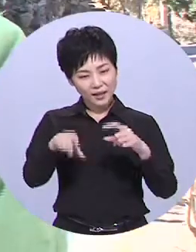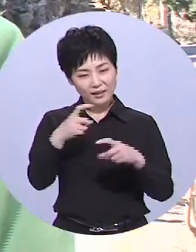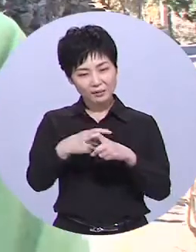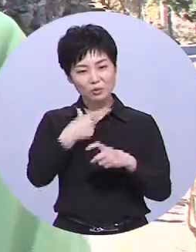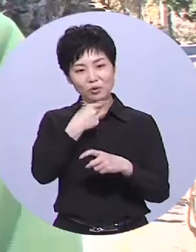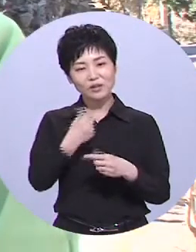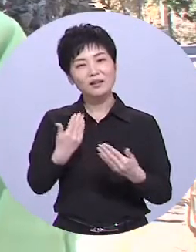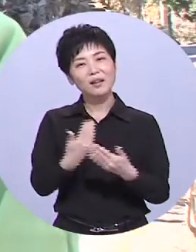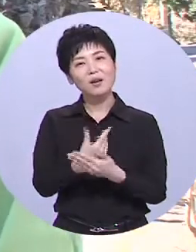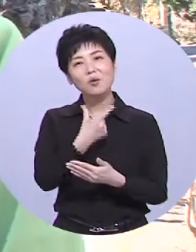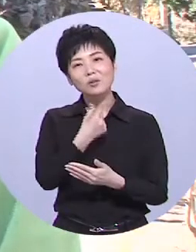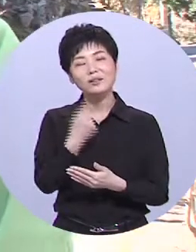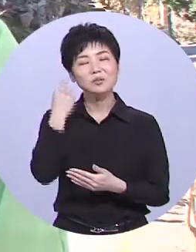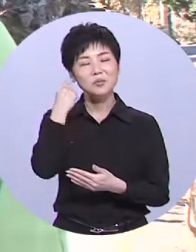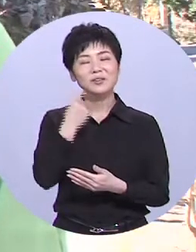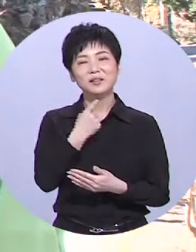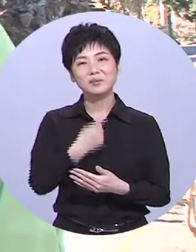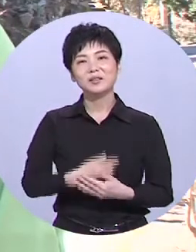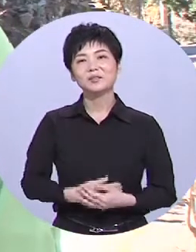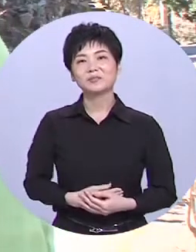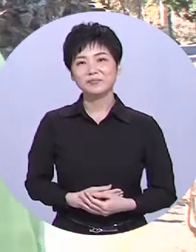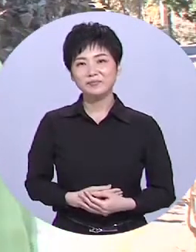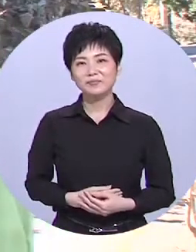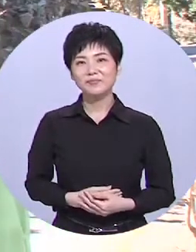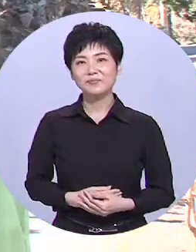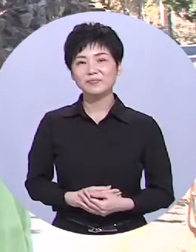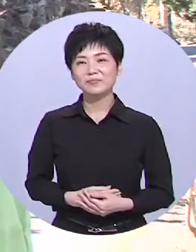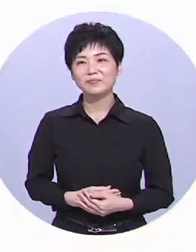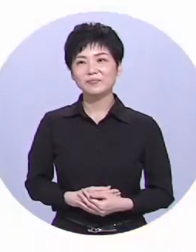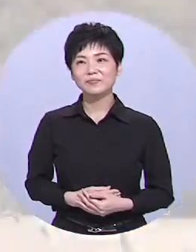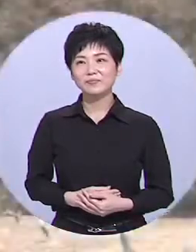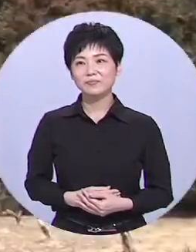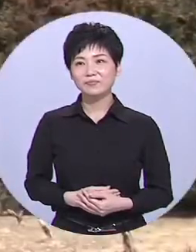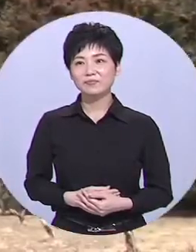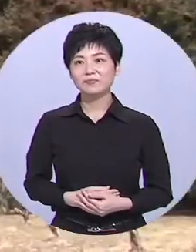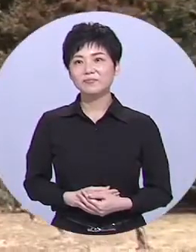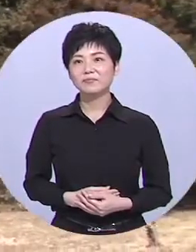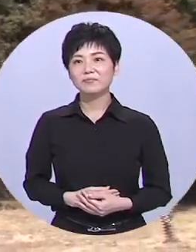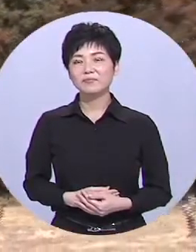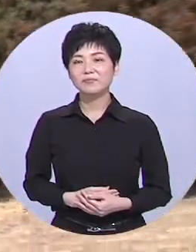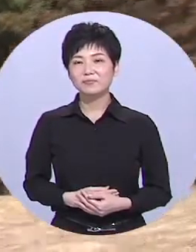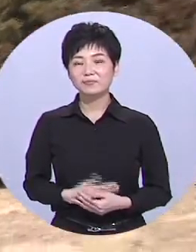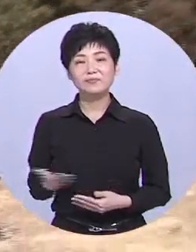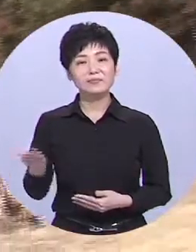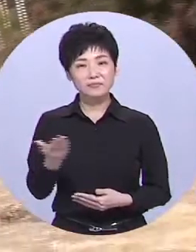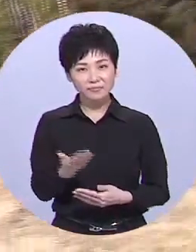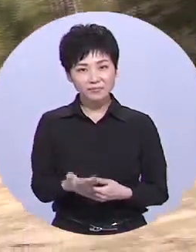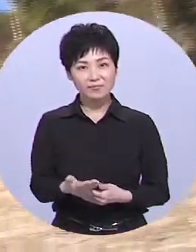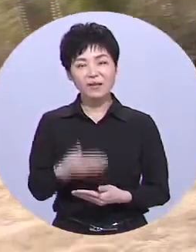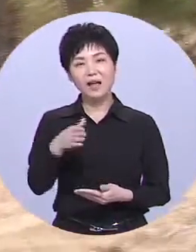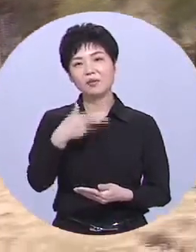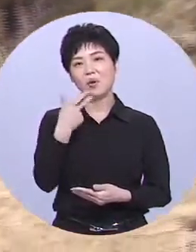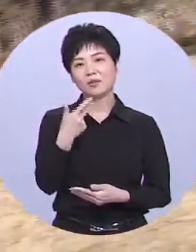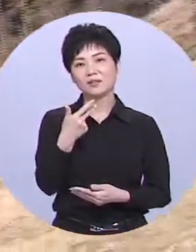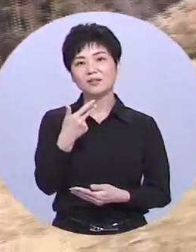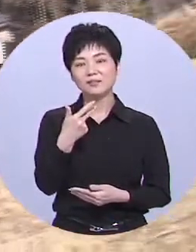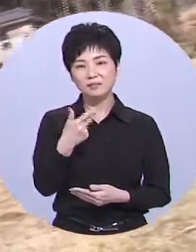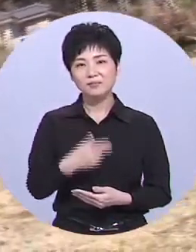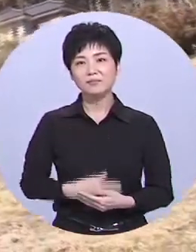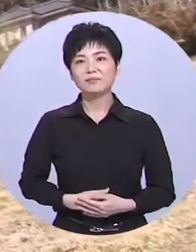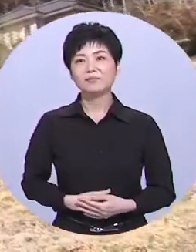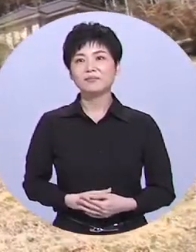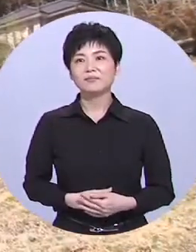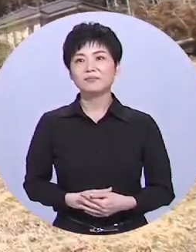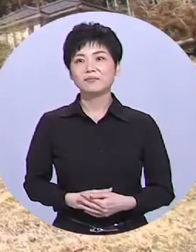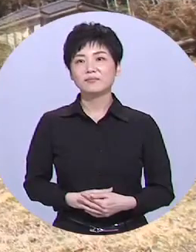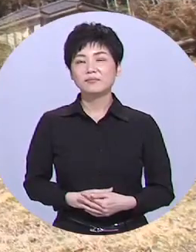しい、そうなってほしいなっていう考えなんですよ。 続いては飯能市の緑豊かなところ